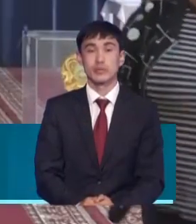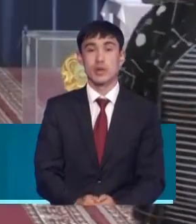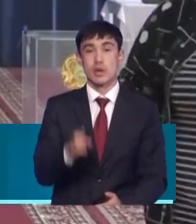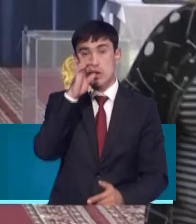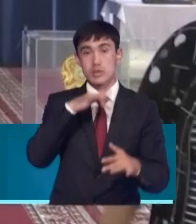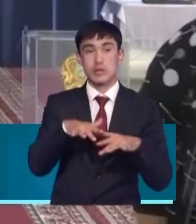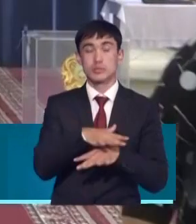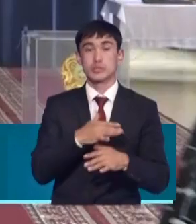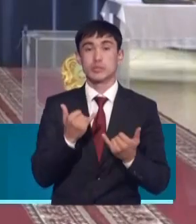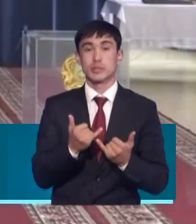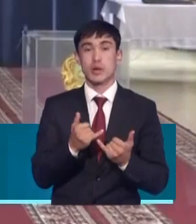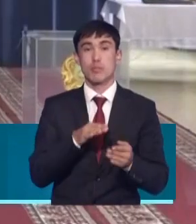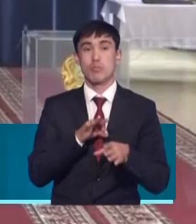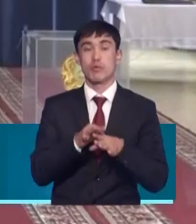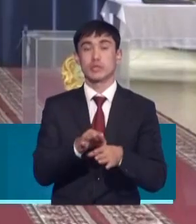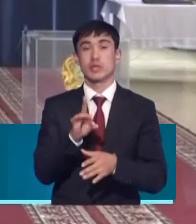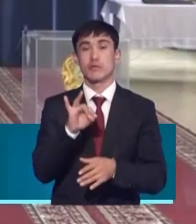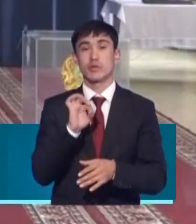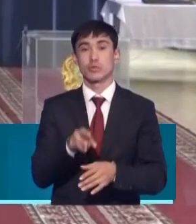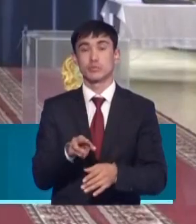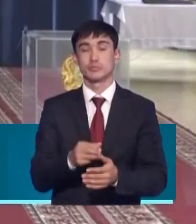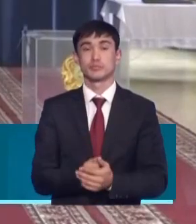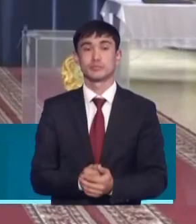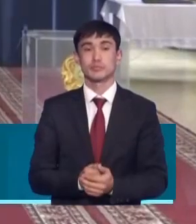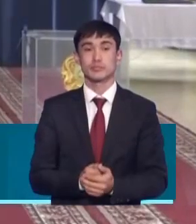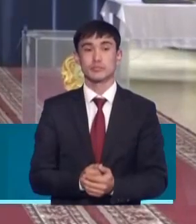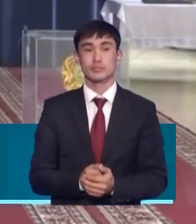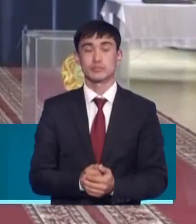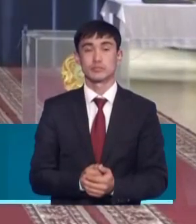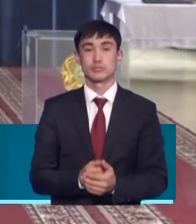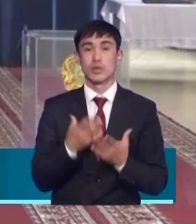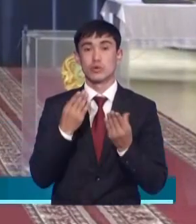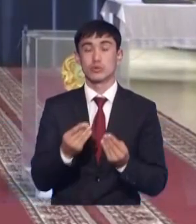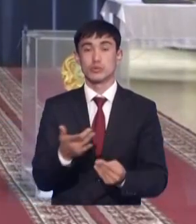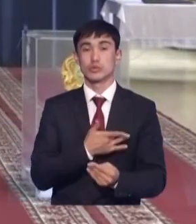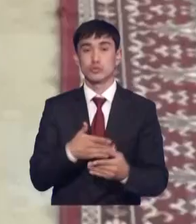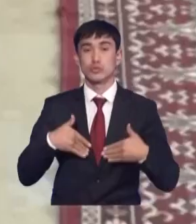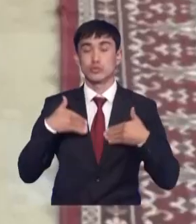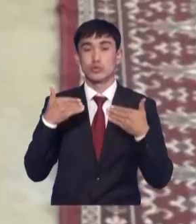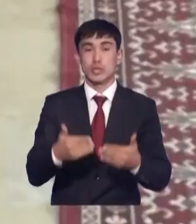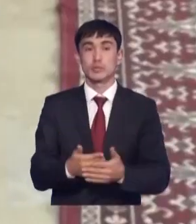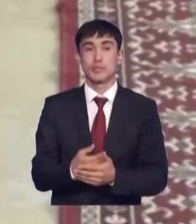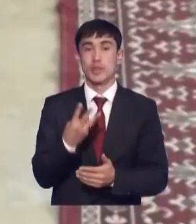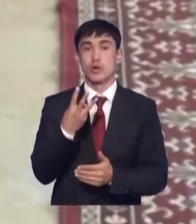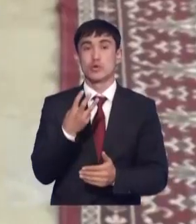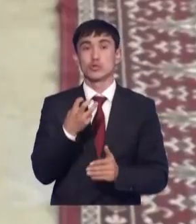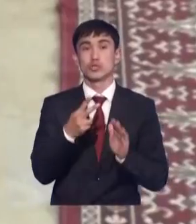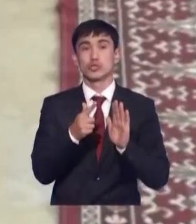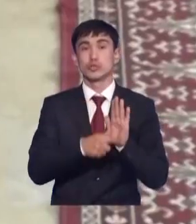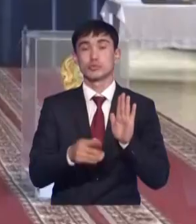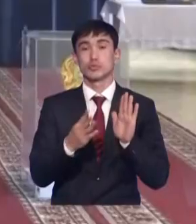елімізде мына болып атқан бүгінгі референдумға референдум күнімен шынжүректен құттықтаймын.